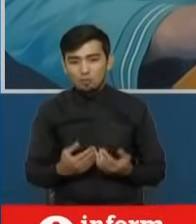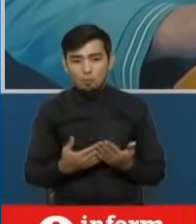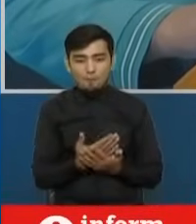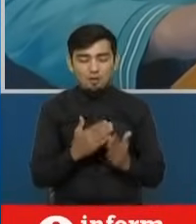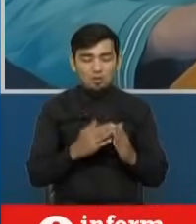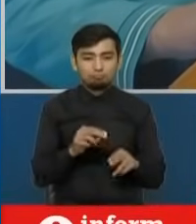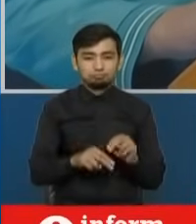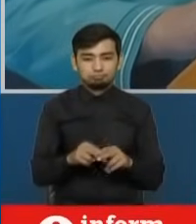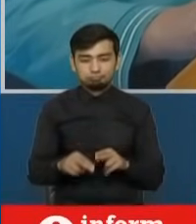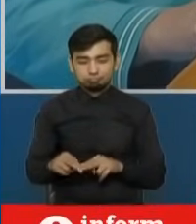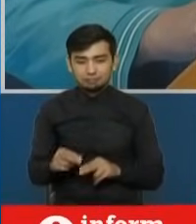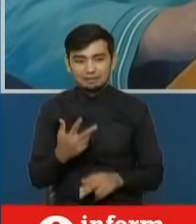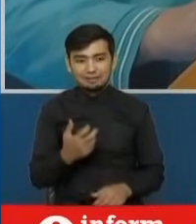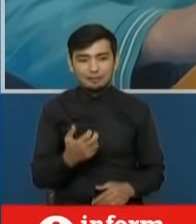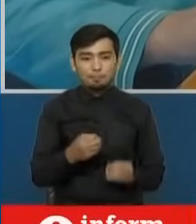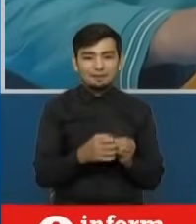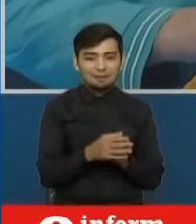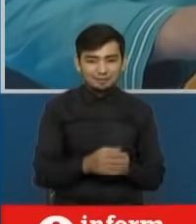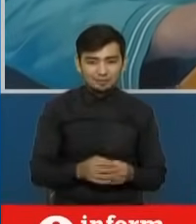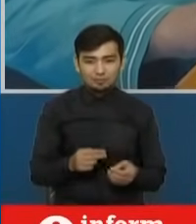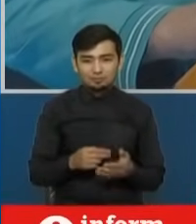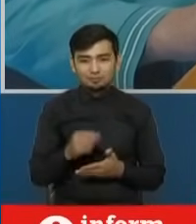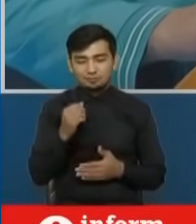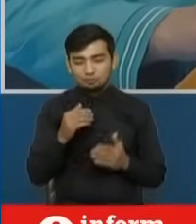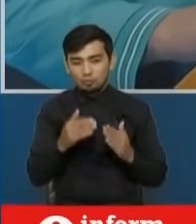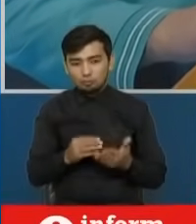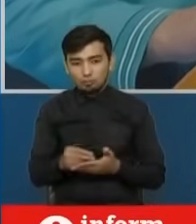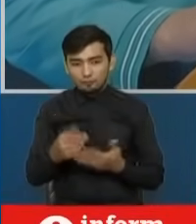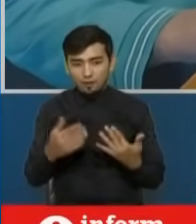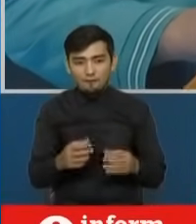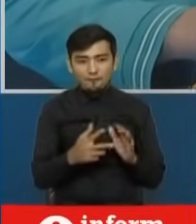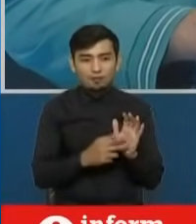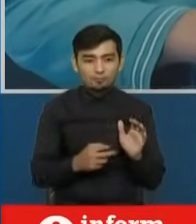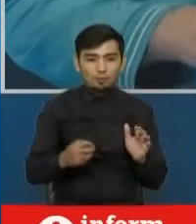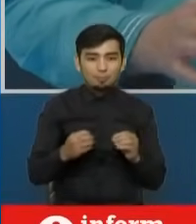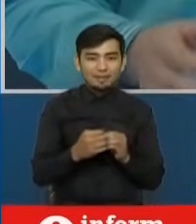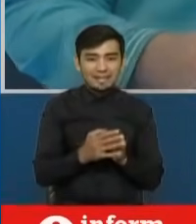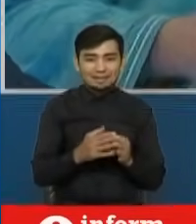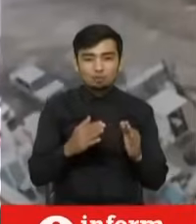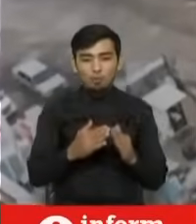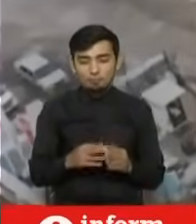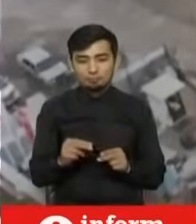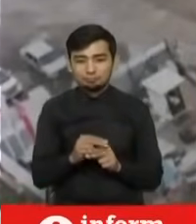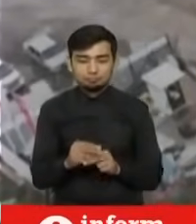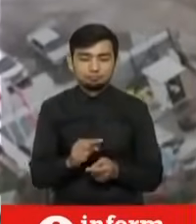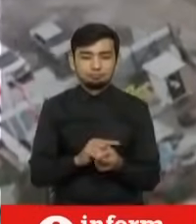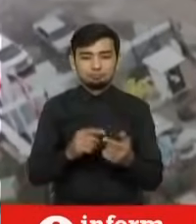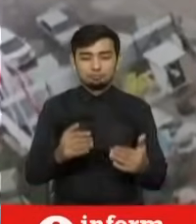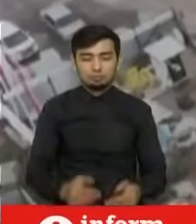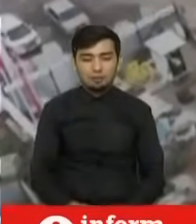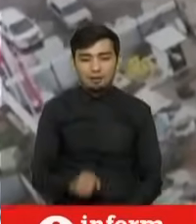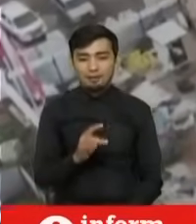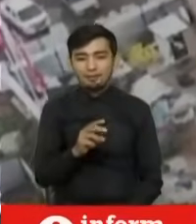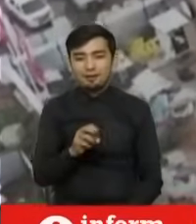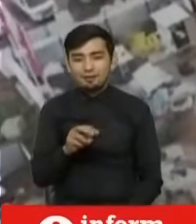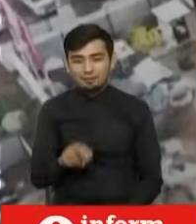дома 315 заселились выкупленные жильё 815 домов отремонтировали в аркалыке